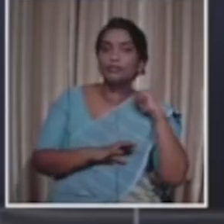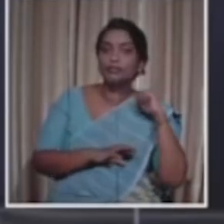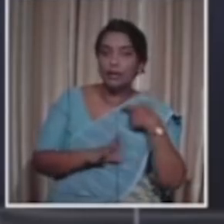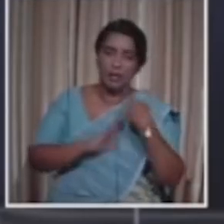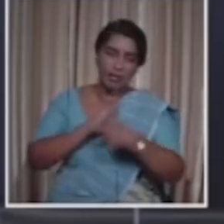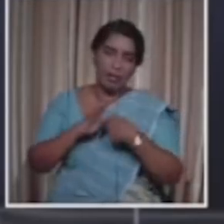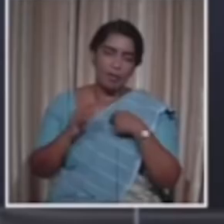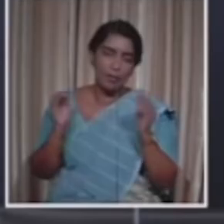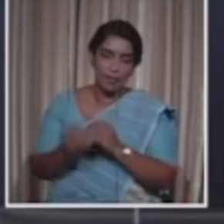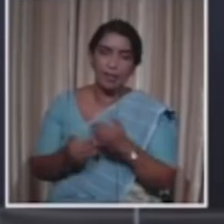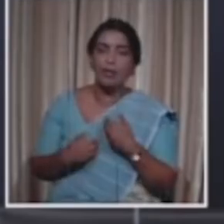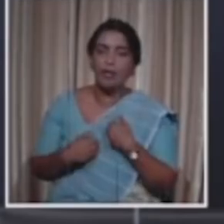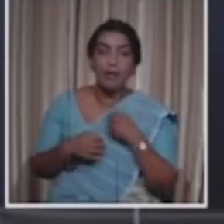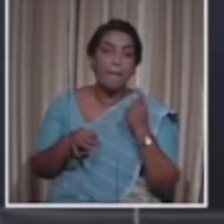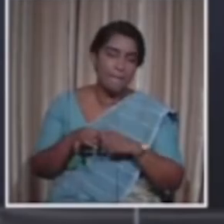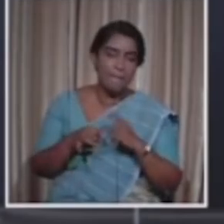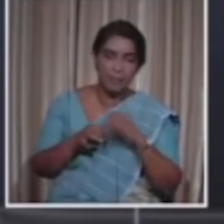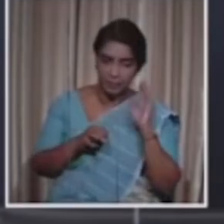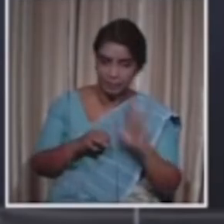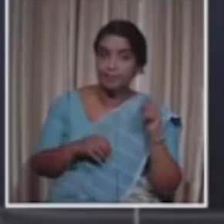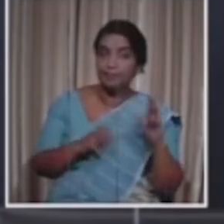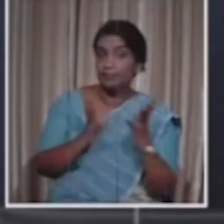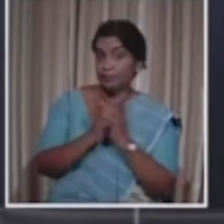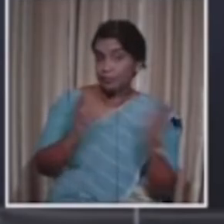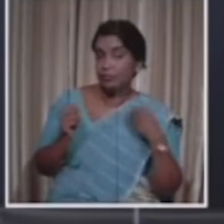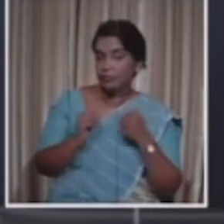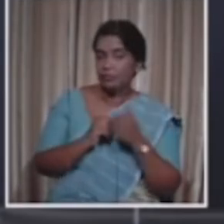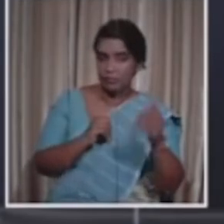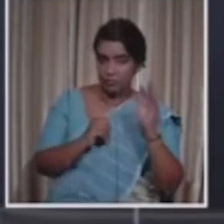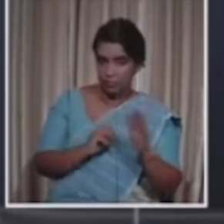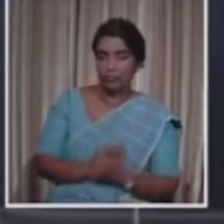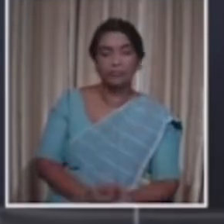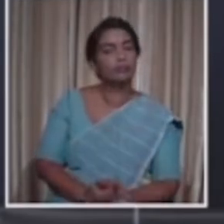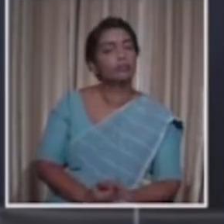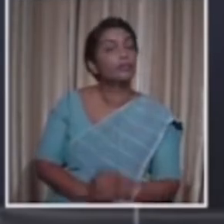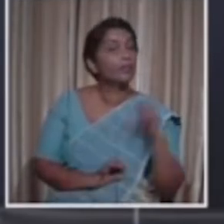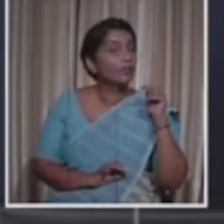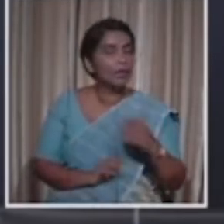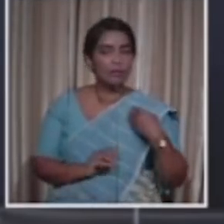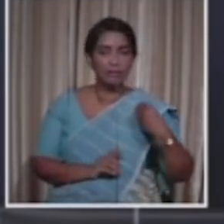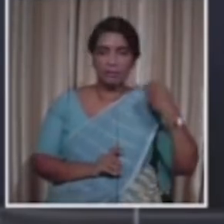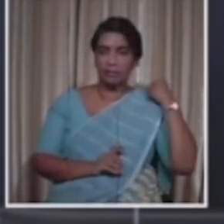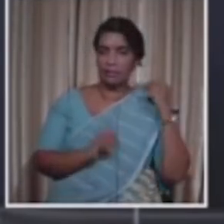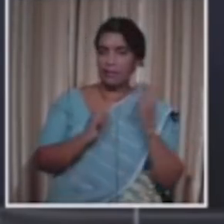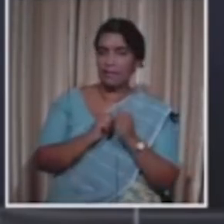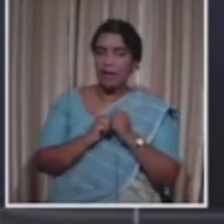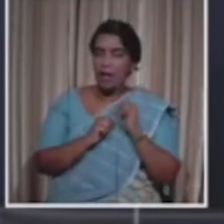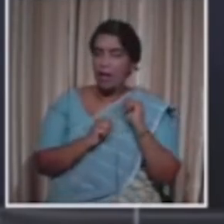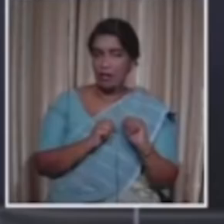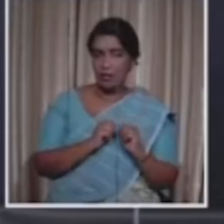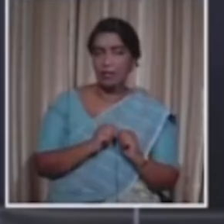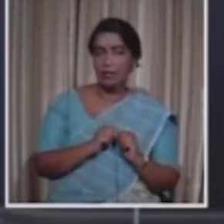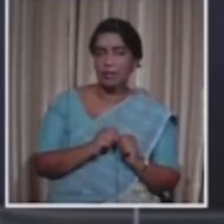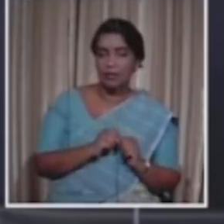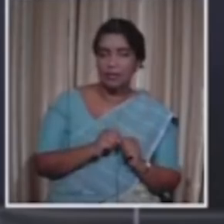රටකට මේ ප්‍රශ්නේ එනවා. මේ විසඳ ගන්න අපි යන්න ඕනේ. දැන් මොකද්ද මෑත කාලේ සිදුවීම් වෙච්ච දේවල්? එදා